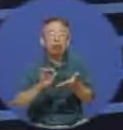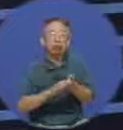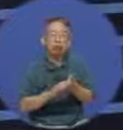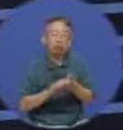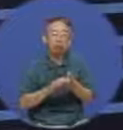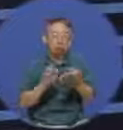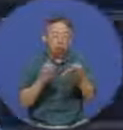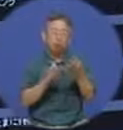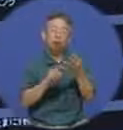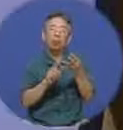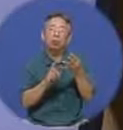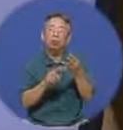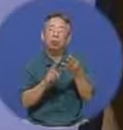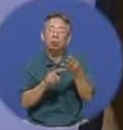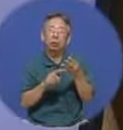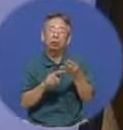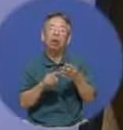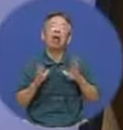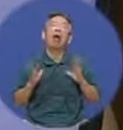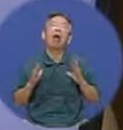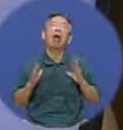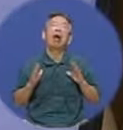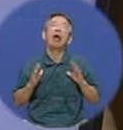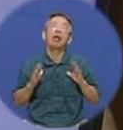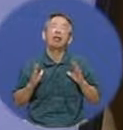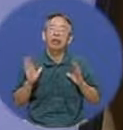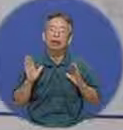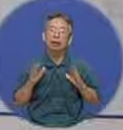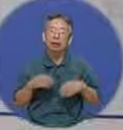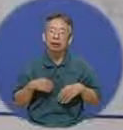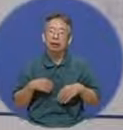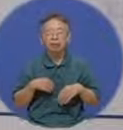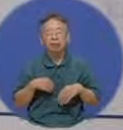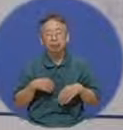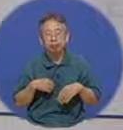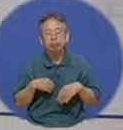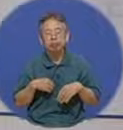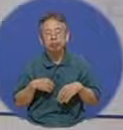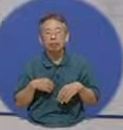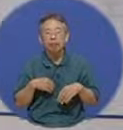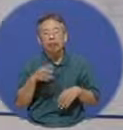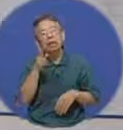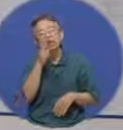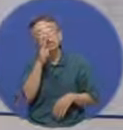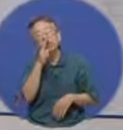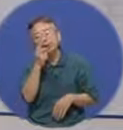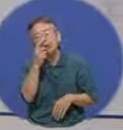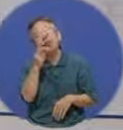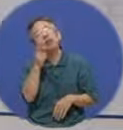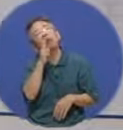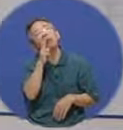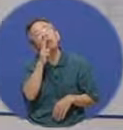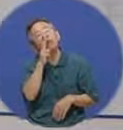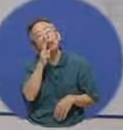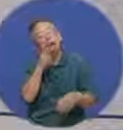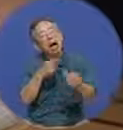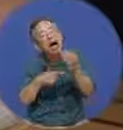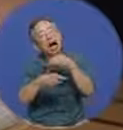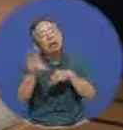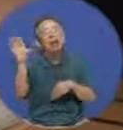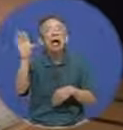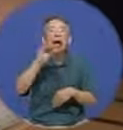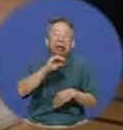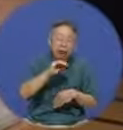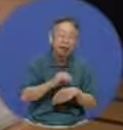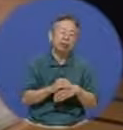つはね、ちょっとね虚栄心もあると思うんですけど、わざとね行きがってみてね、タバコを吸っちゃったもんねとかね、朝帰りしたんだもんね